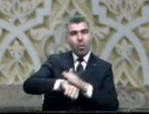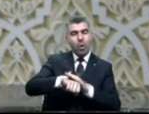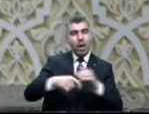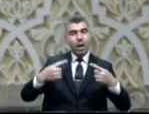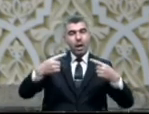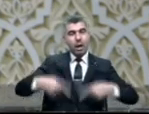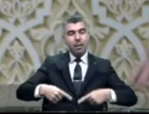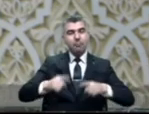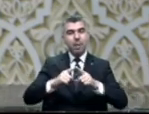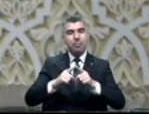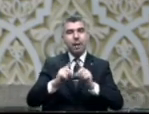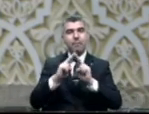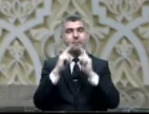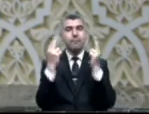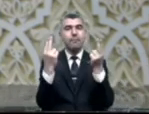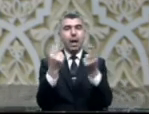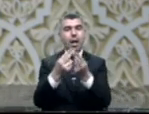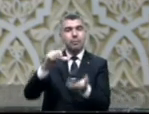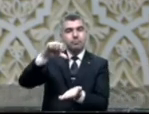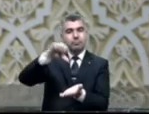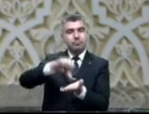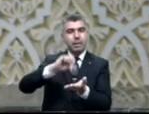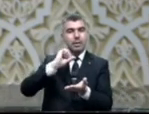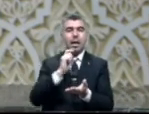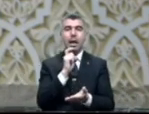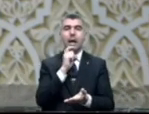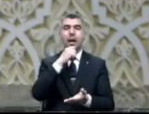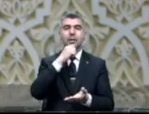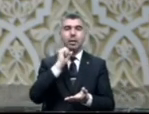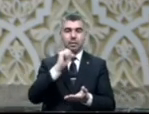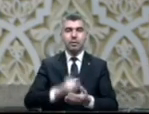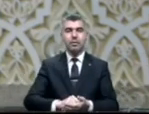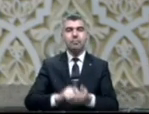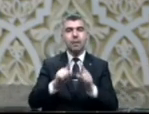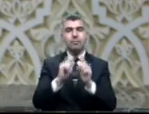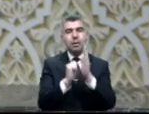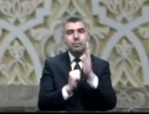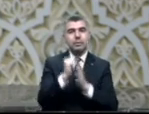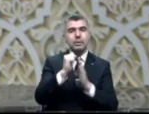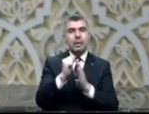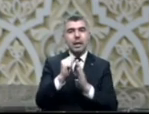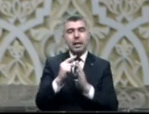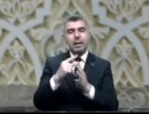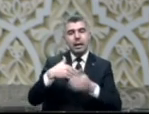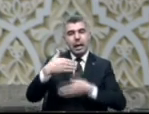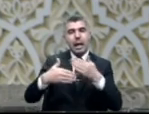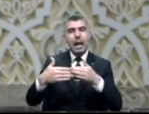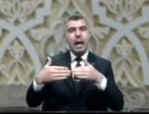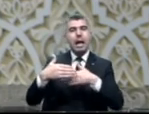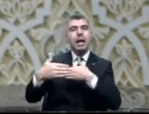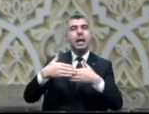في نهائية كأس العالم المقامة حاليا بدولة قطر الشقيقة، بتأهله لدور النصف النهائي